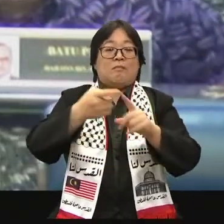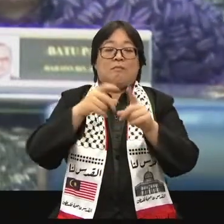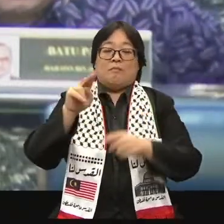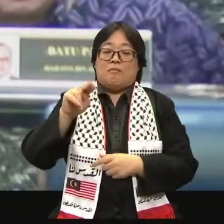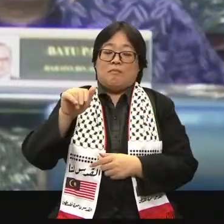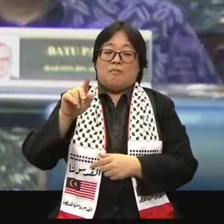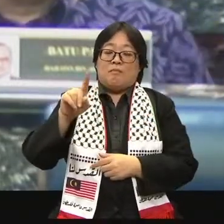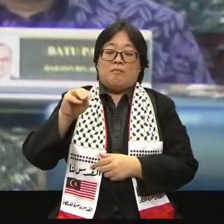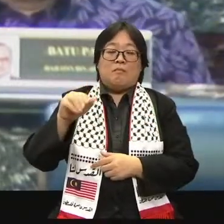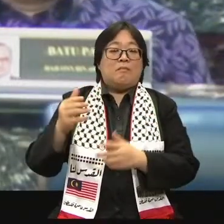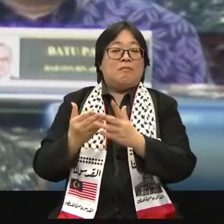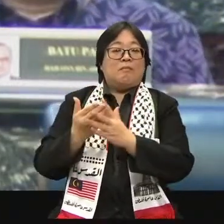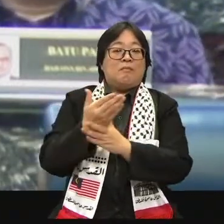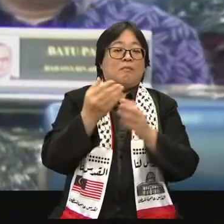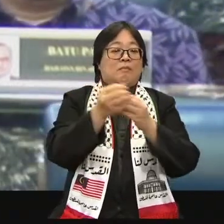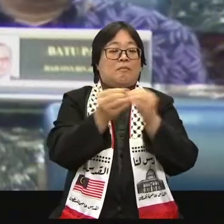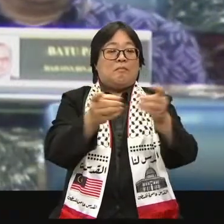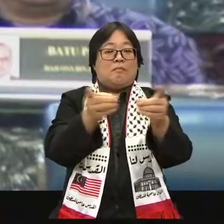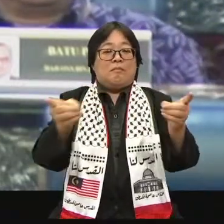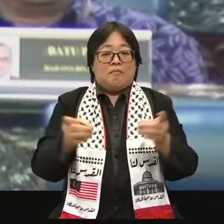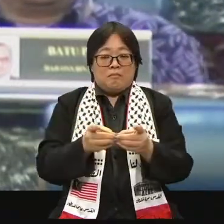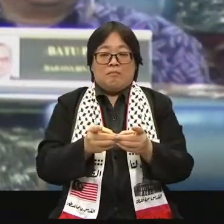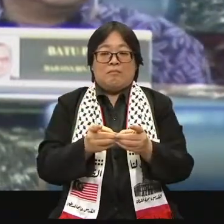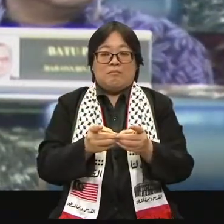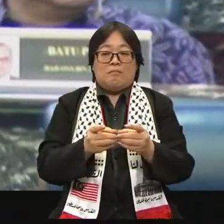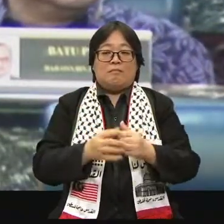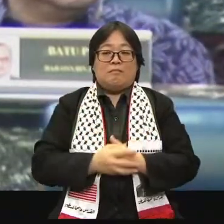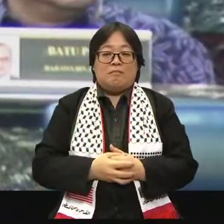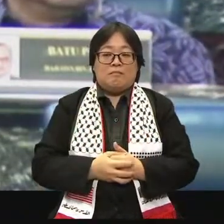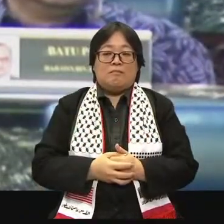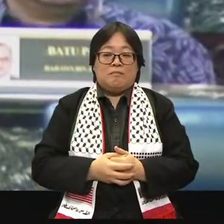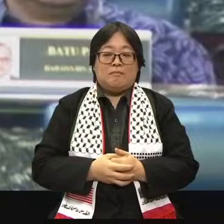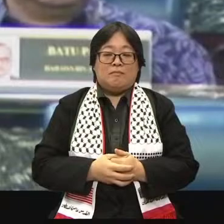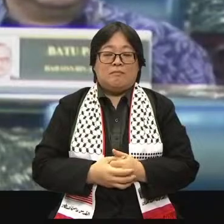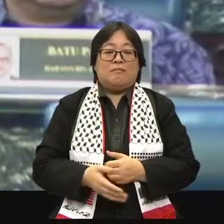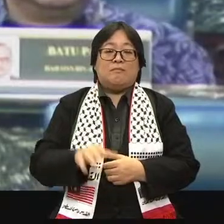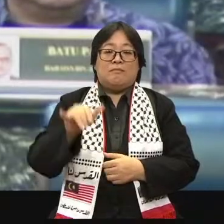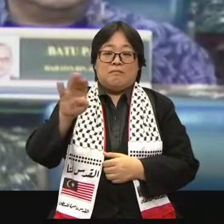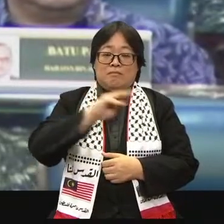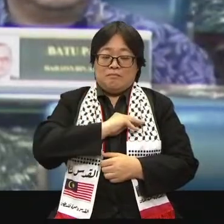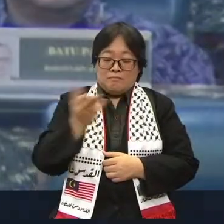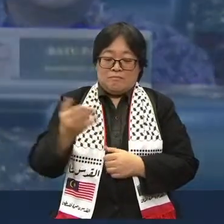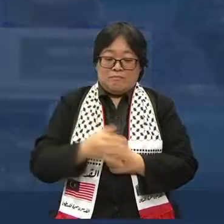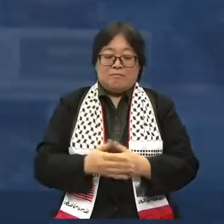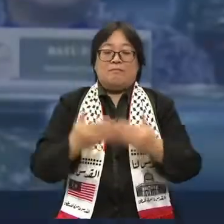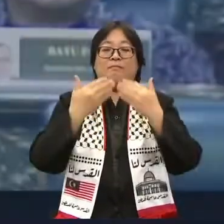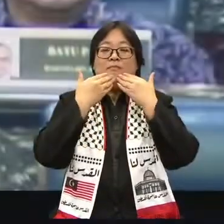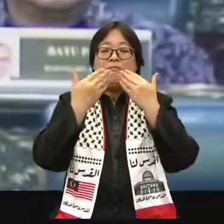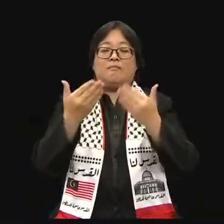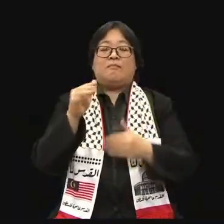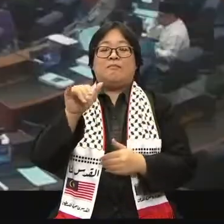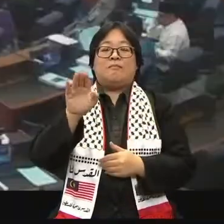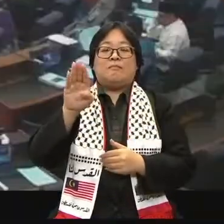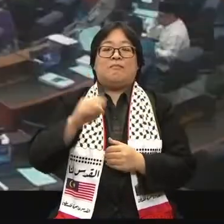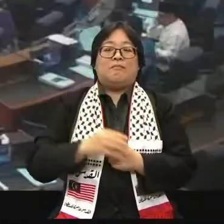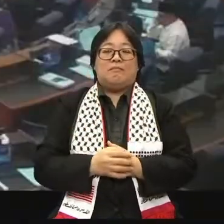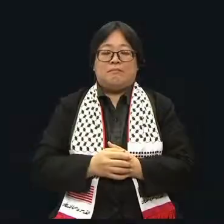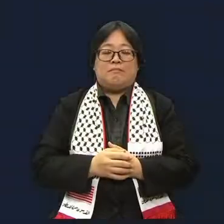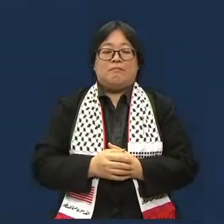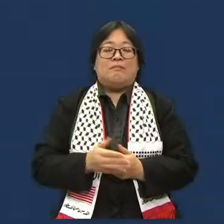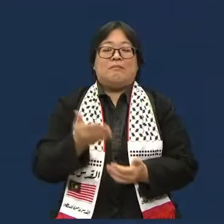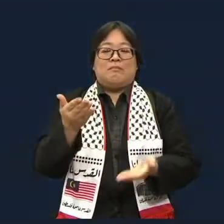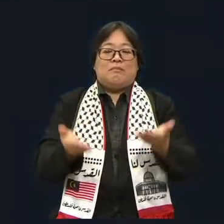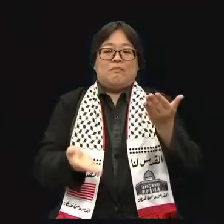natma melalui pejabat daerah yang berhormat menteri Terima kasih yang berhormat